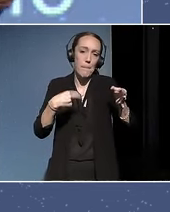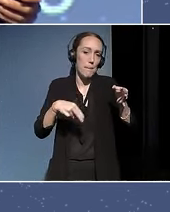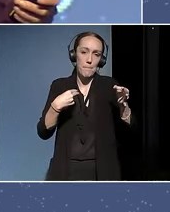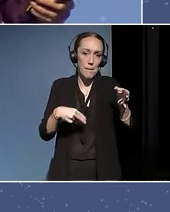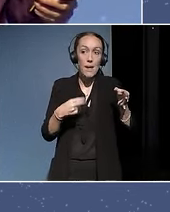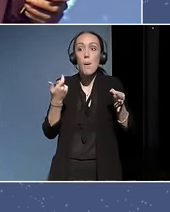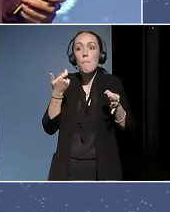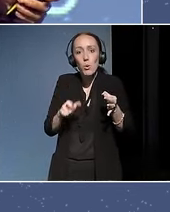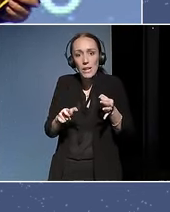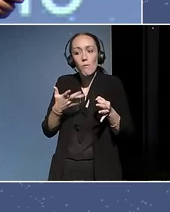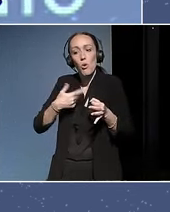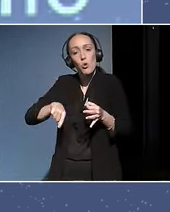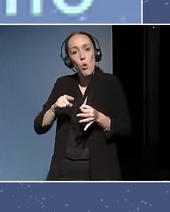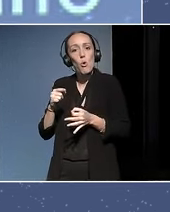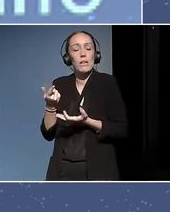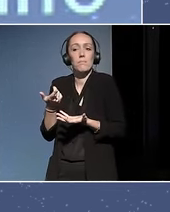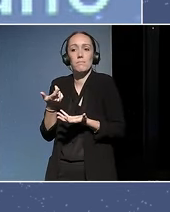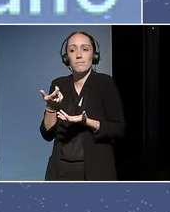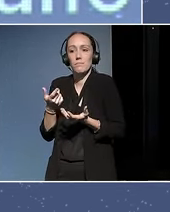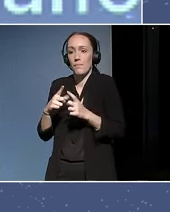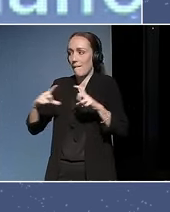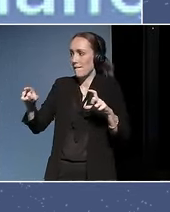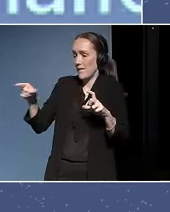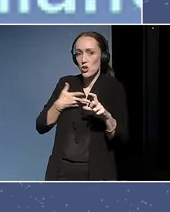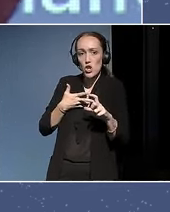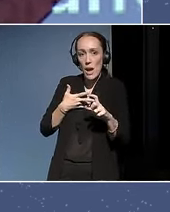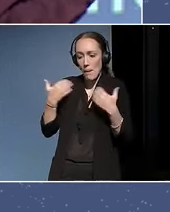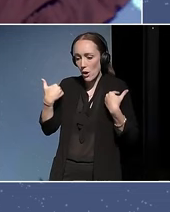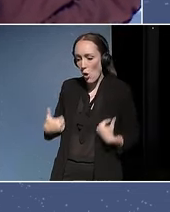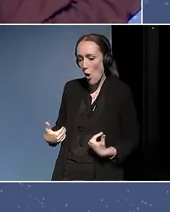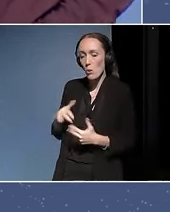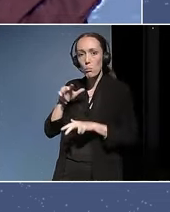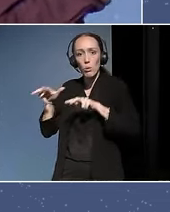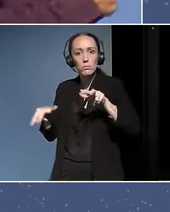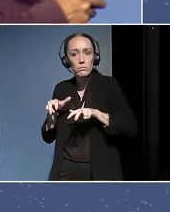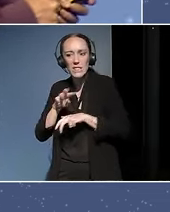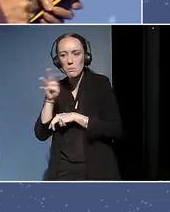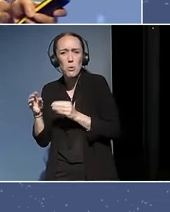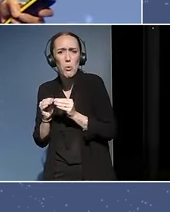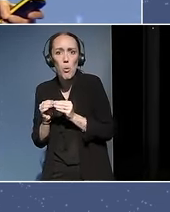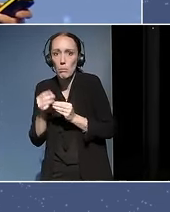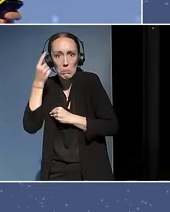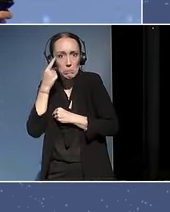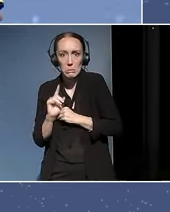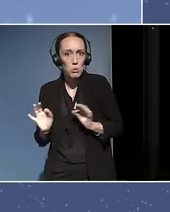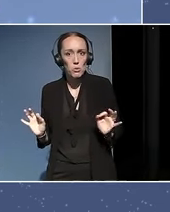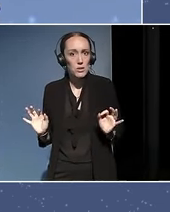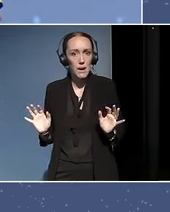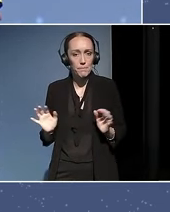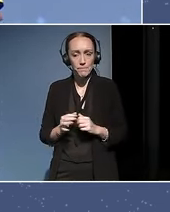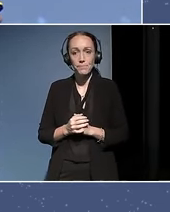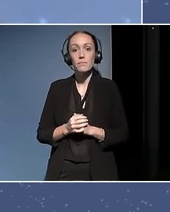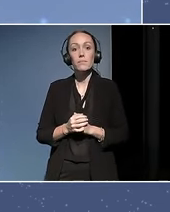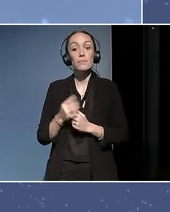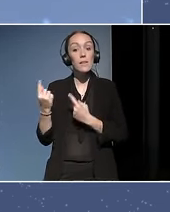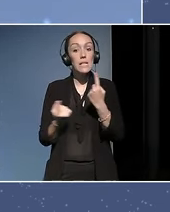del resto del corpo questa situazione in modo molto clamoroso e inaspettato cambia